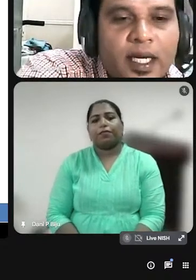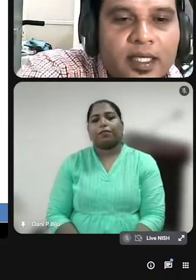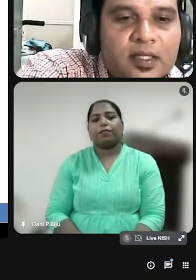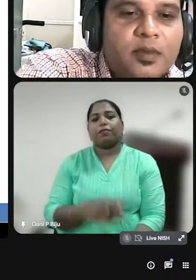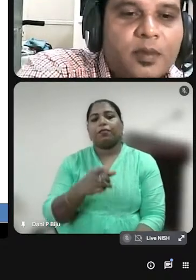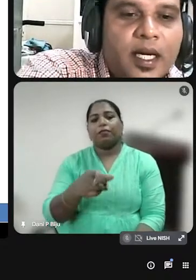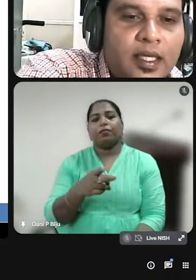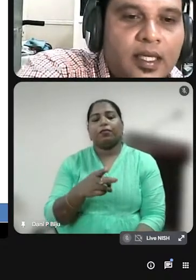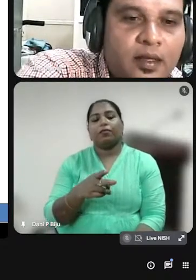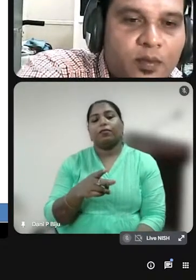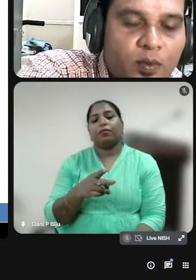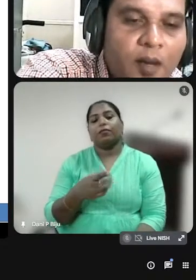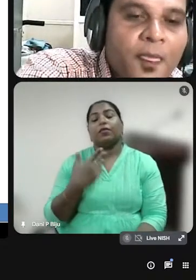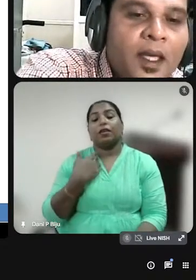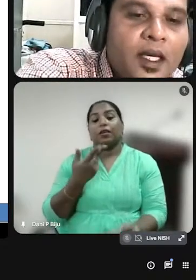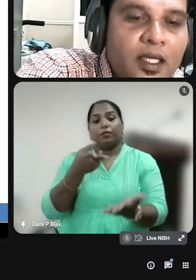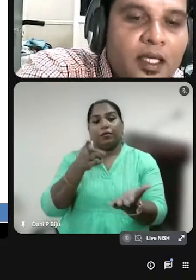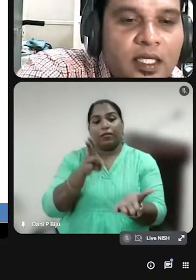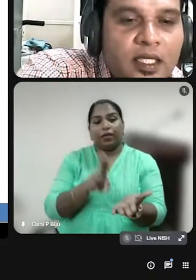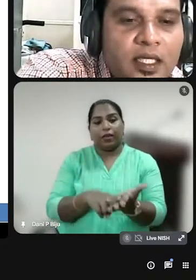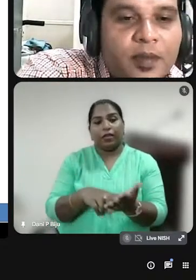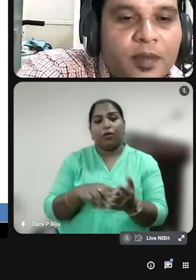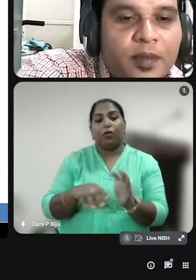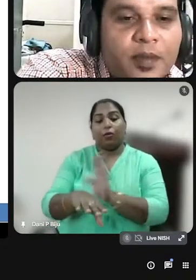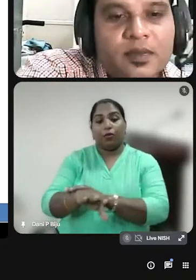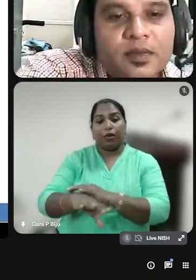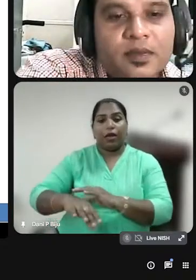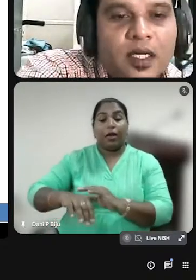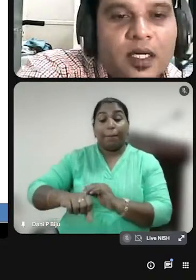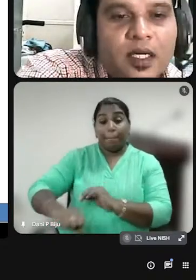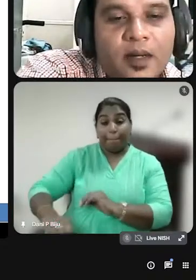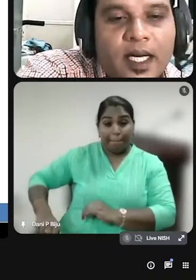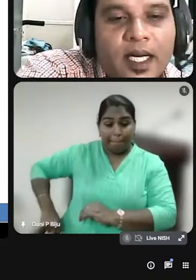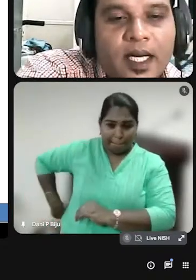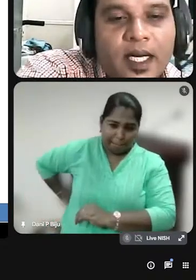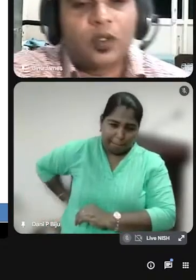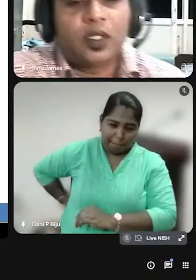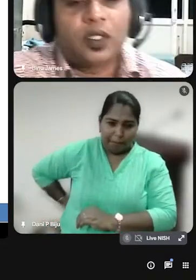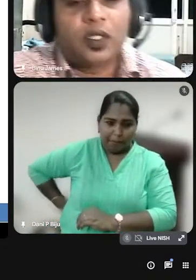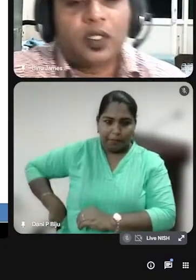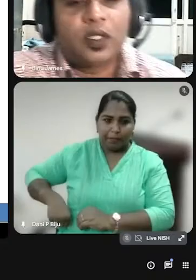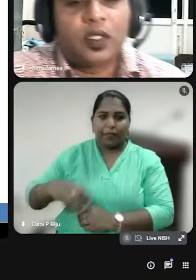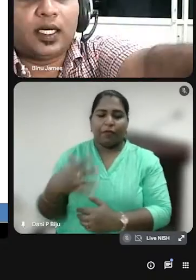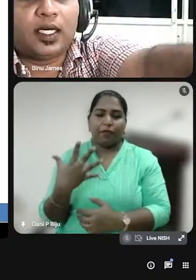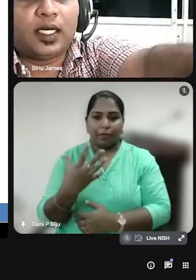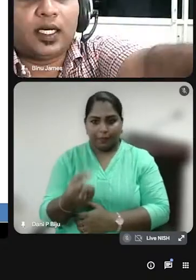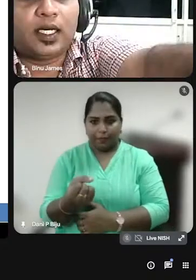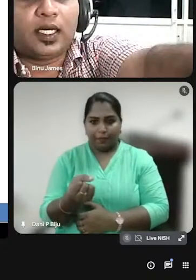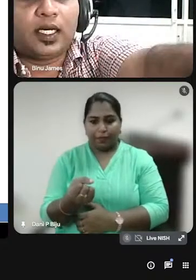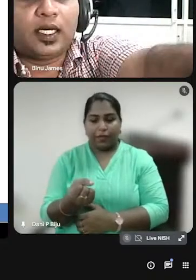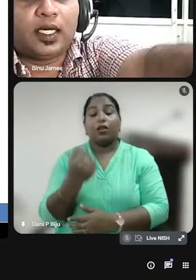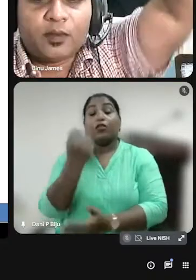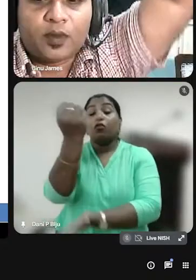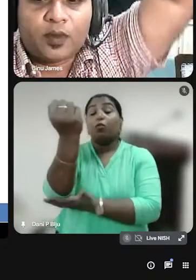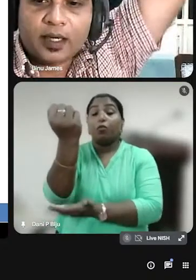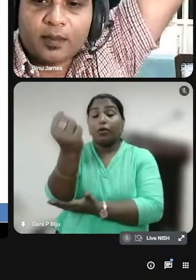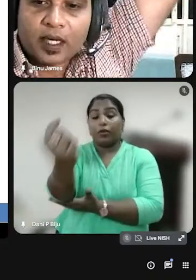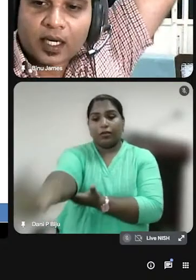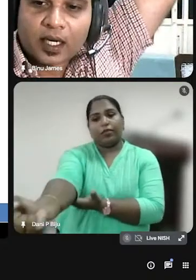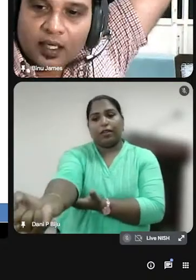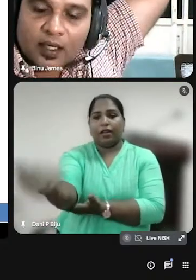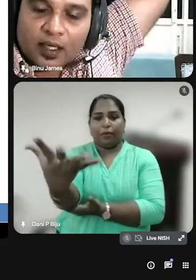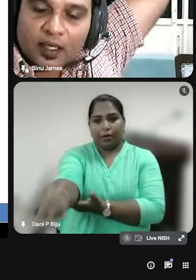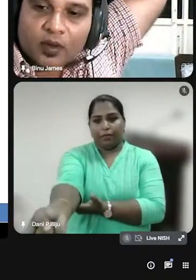മാത്രം മാക്സിമം ബാക്കിലേക്ക് പോവുക. ഇത് ചെയ്യുമ്പോൾ പ്രത്യേകം ശ്രദ്ധിക്കേണ്ട കാര്യം കൈയുടെ മുട്ട് നിവർന്ന് തന്നെ. കൈയുടെ മുട്ട്